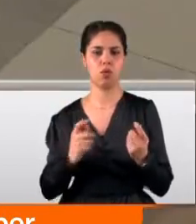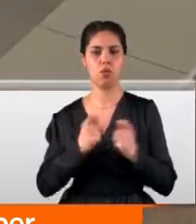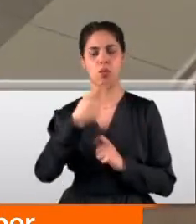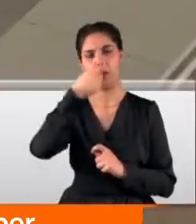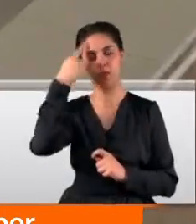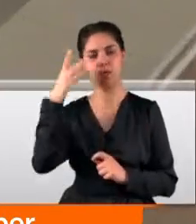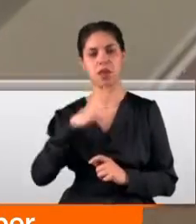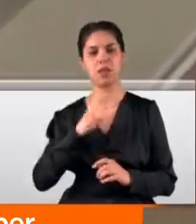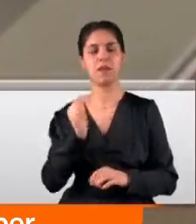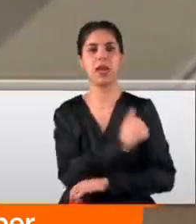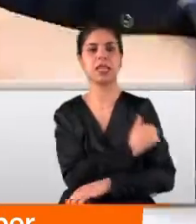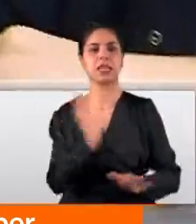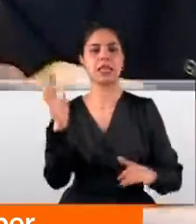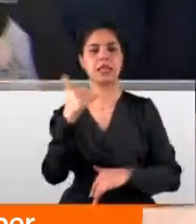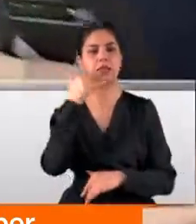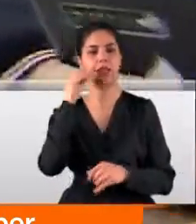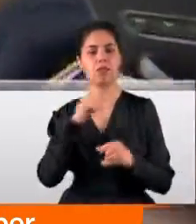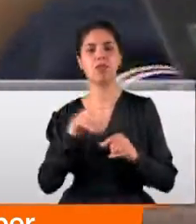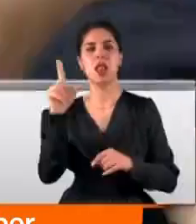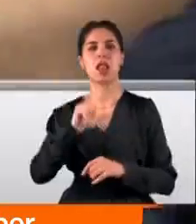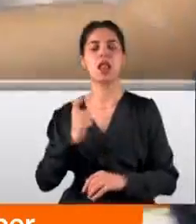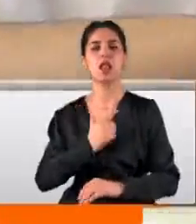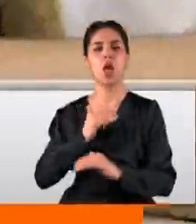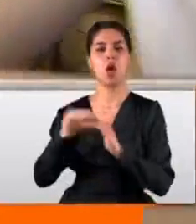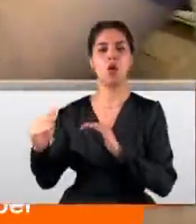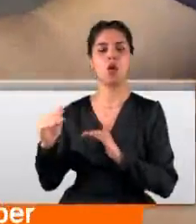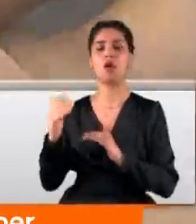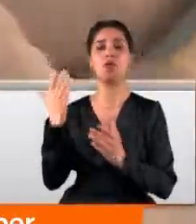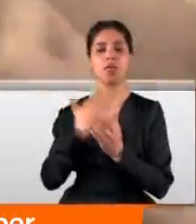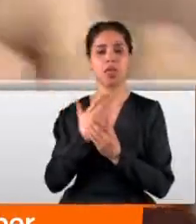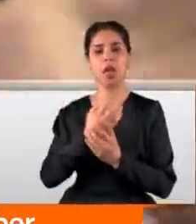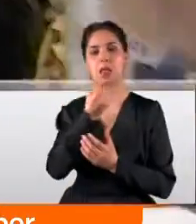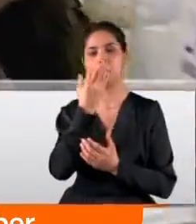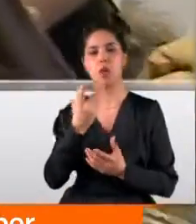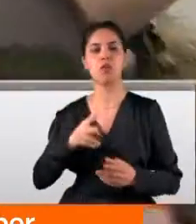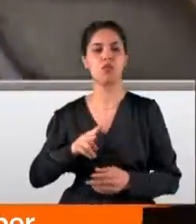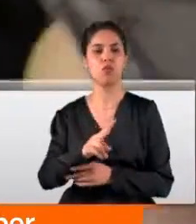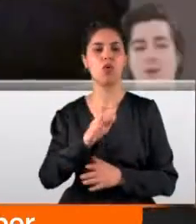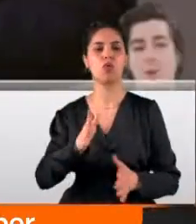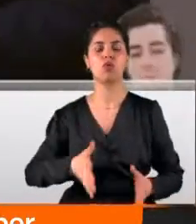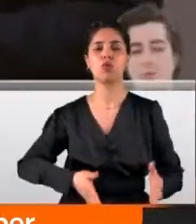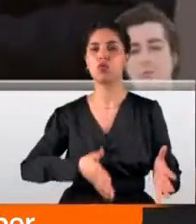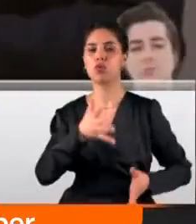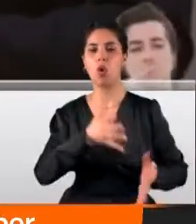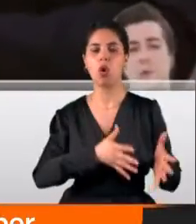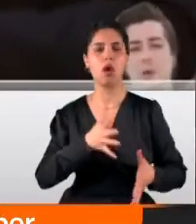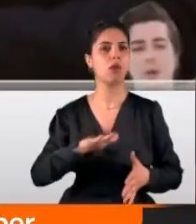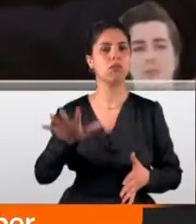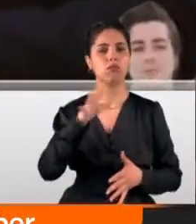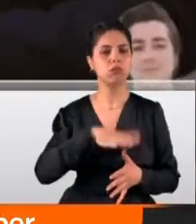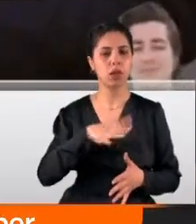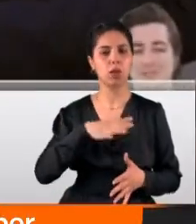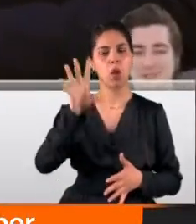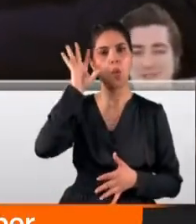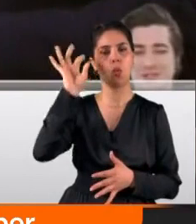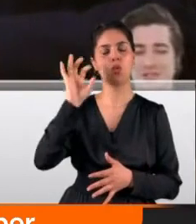şansım var sınıflar cebe girdi lise öğrencileri derslerini yolda bahçede evde sokakta istedikleri zaman hem de